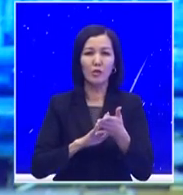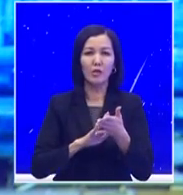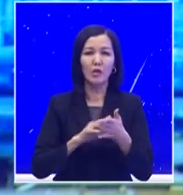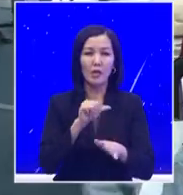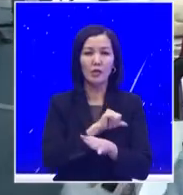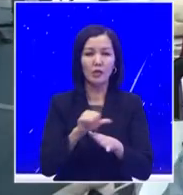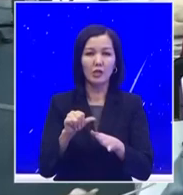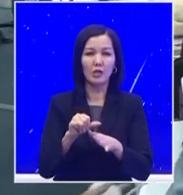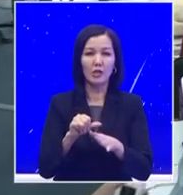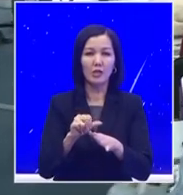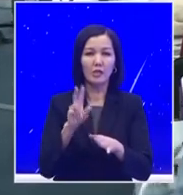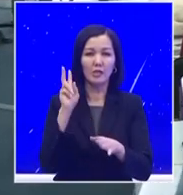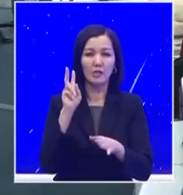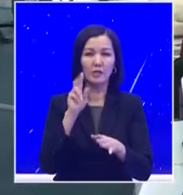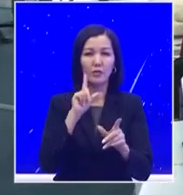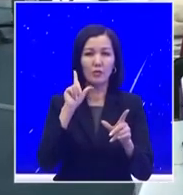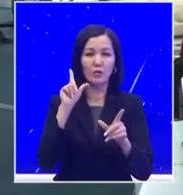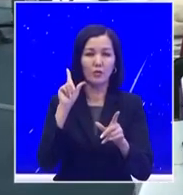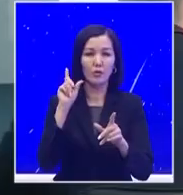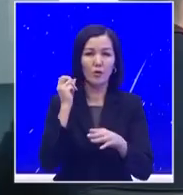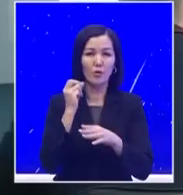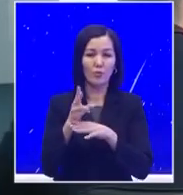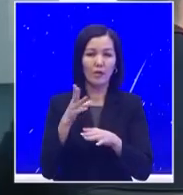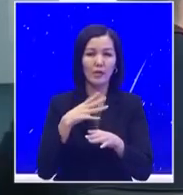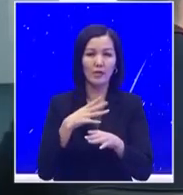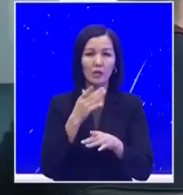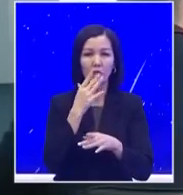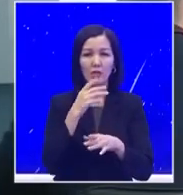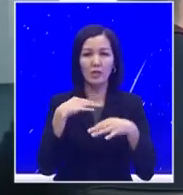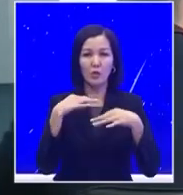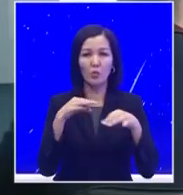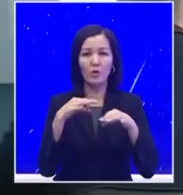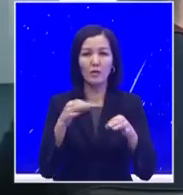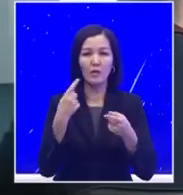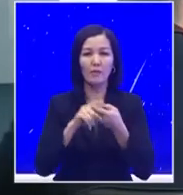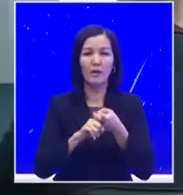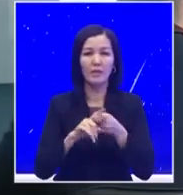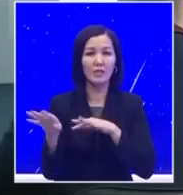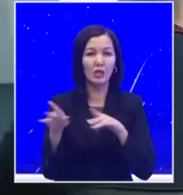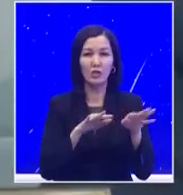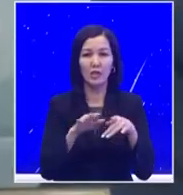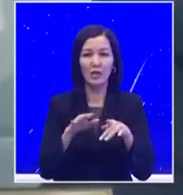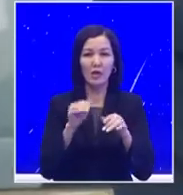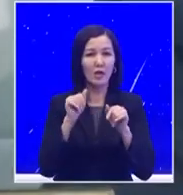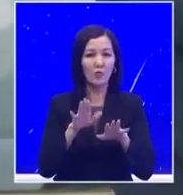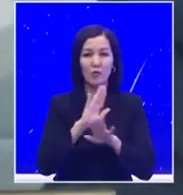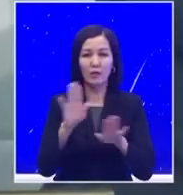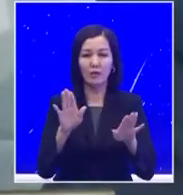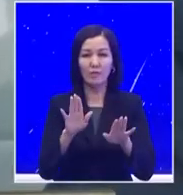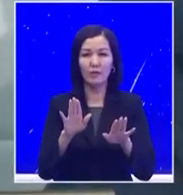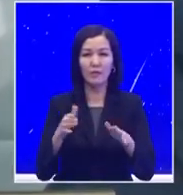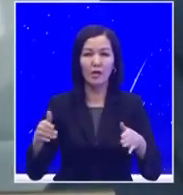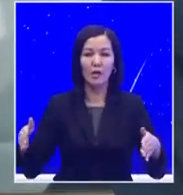болмаса, шекарадан шығуы тиіс. Шетелдік көліктерге қатысты осындай шара қолданылмаса, олардың қатысуымен болатын жол